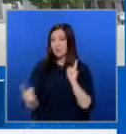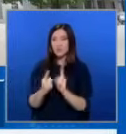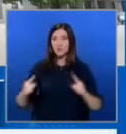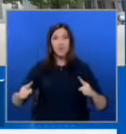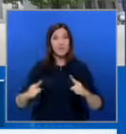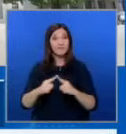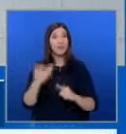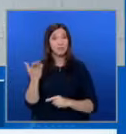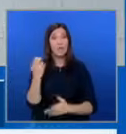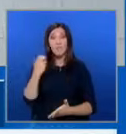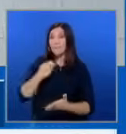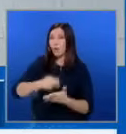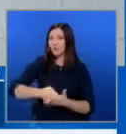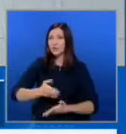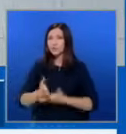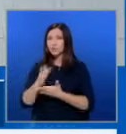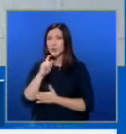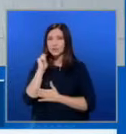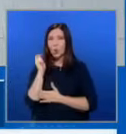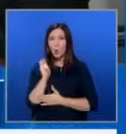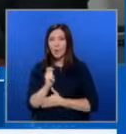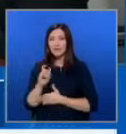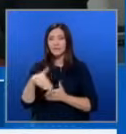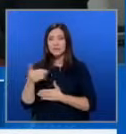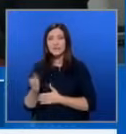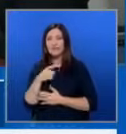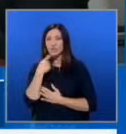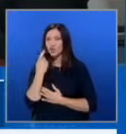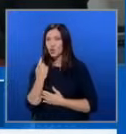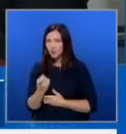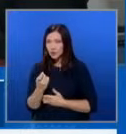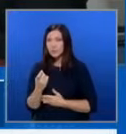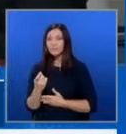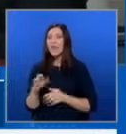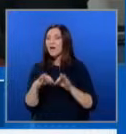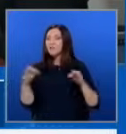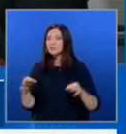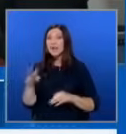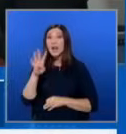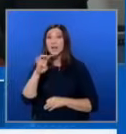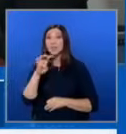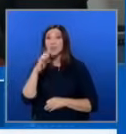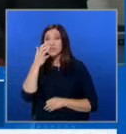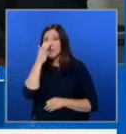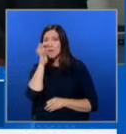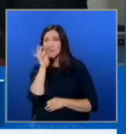срещата на върха те да потвърдят помощта за Украина за следващата година в размер на 40 милиарда евро. За